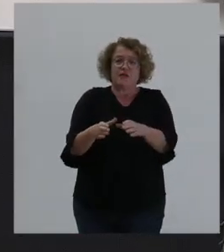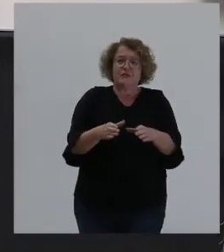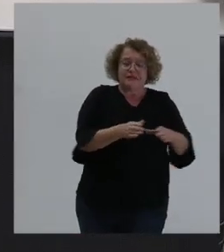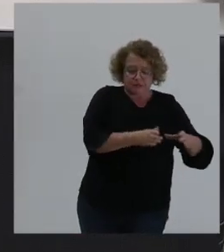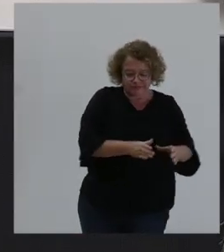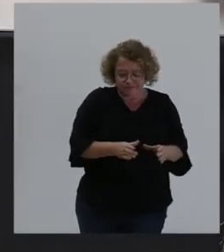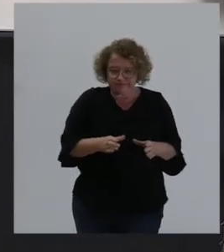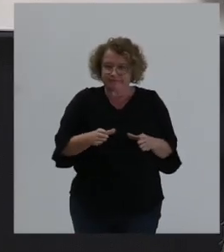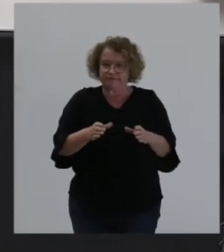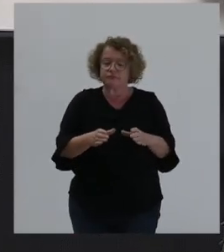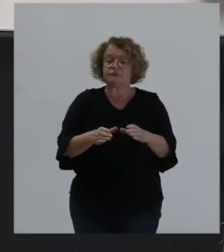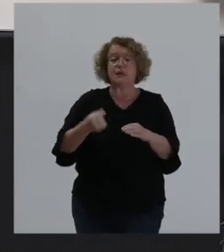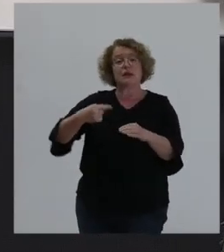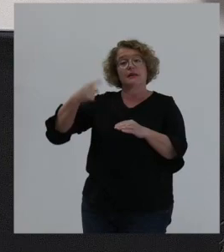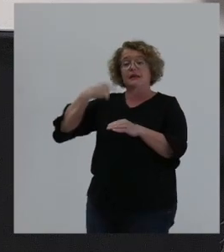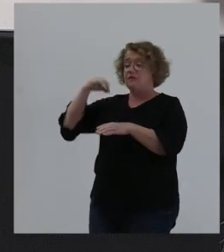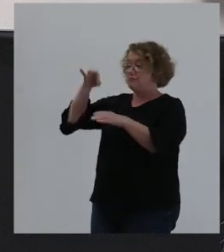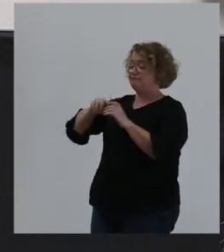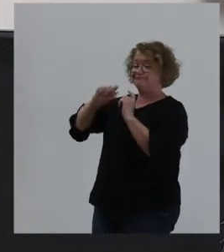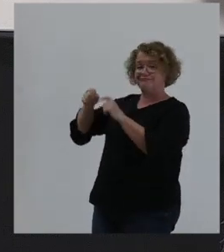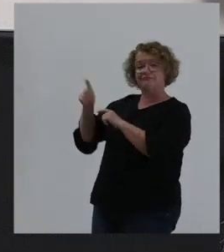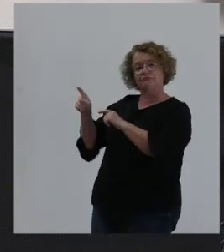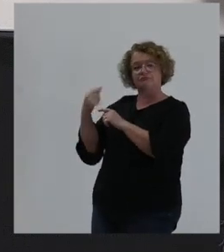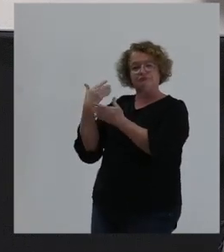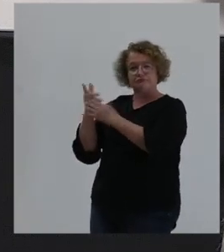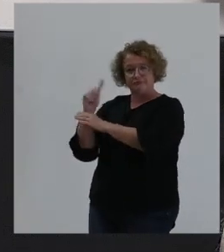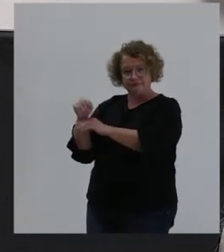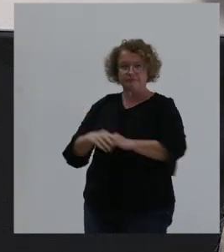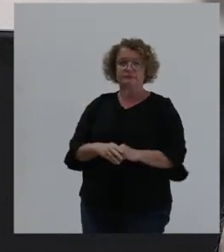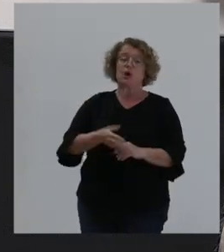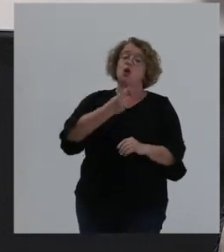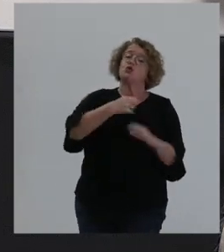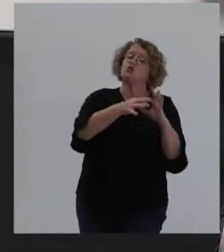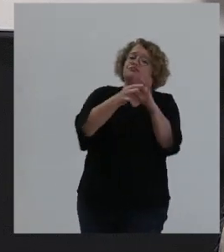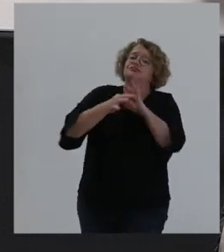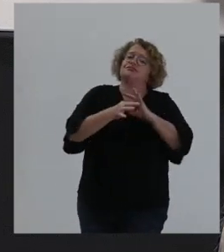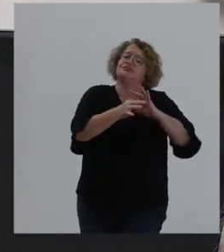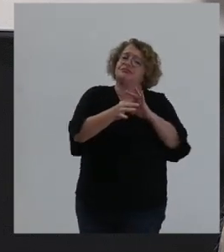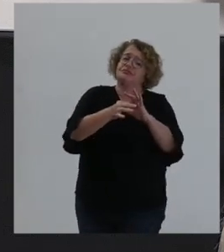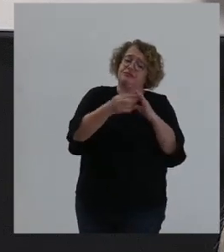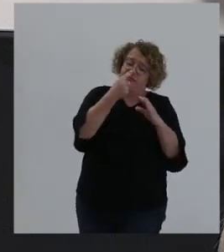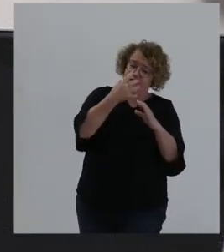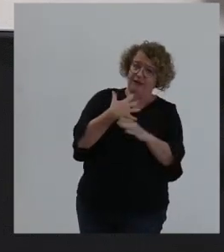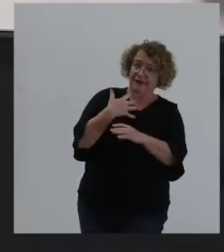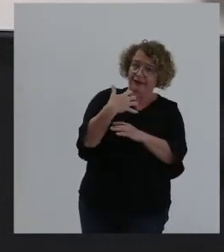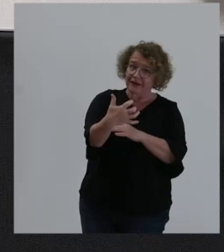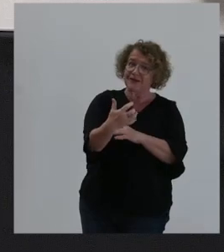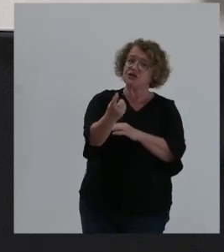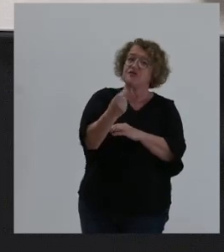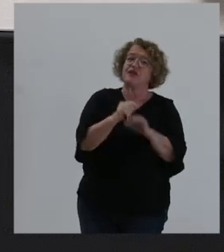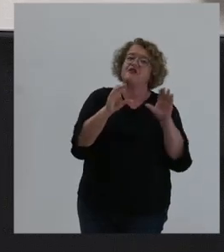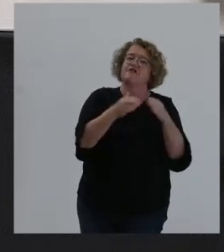priorité dans la mandature précédente, mais ce qui nous lie aujourd'hui, c'est notre richesse. Elle tient dans la diversité